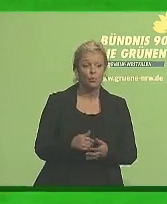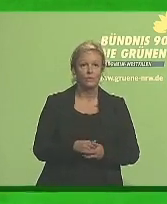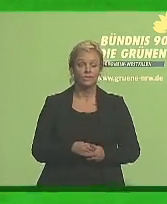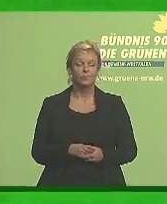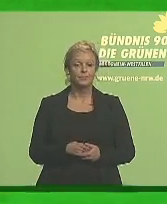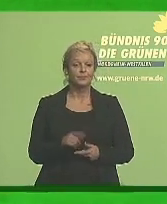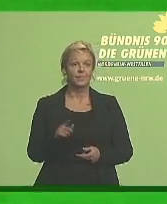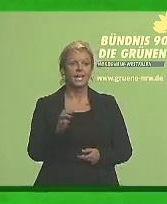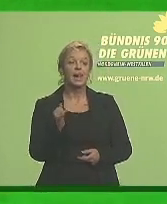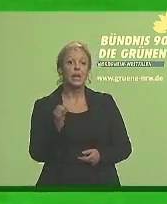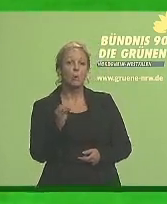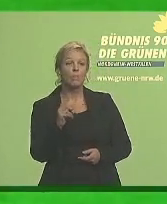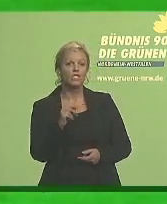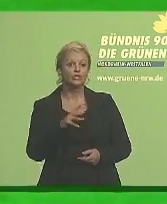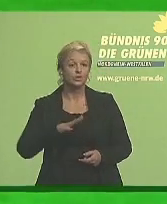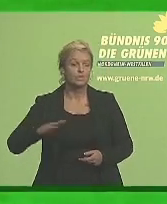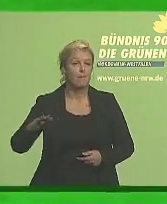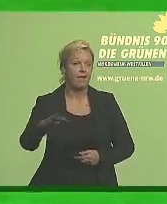Meer, mit